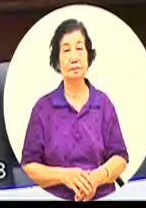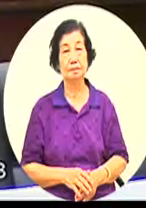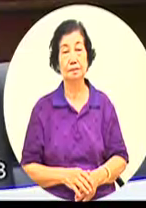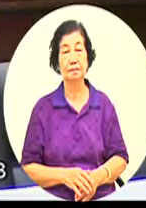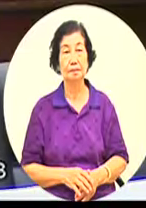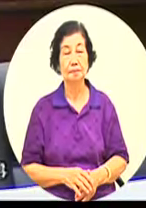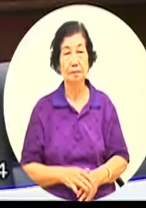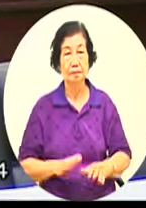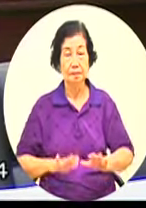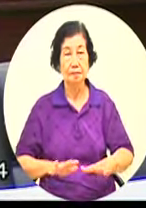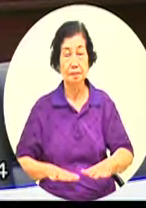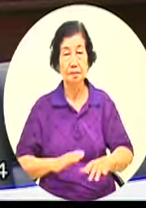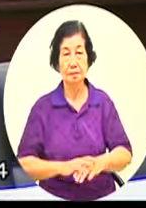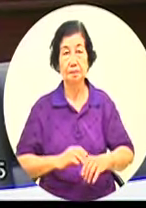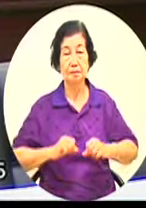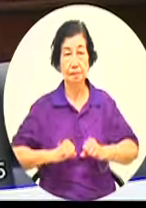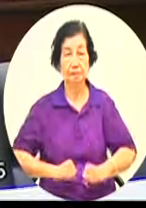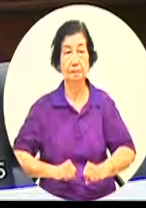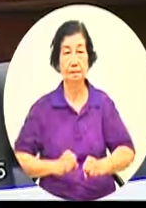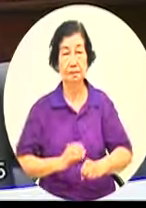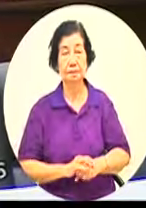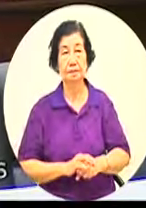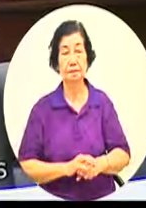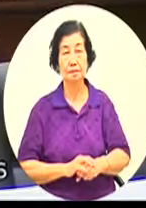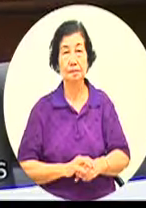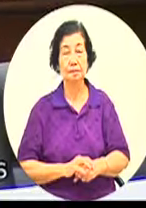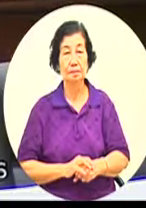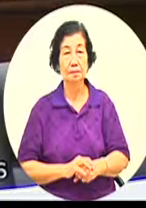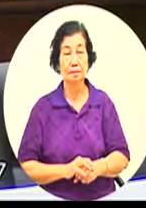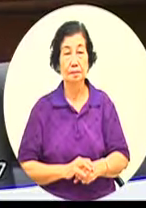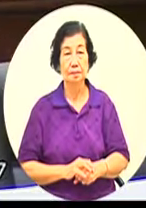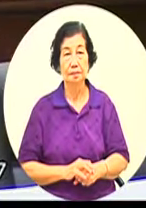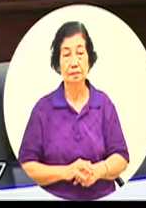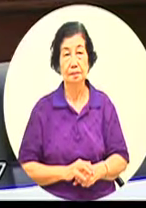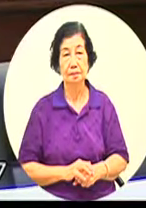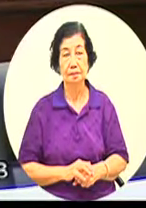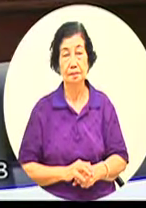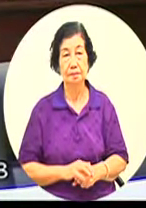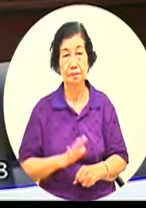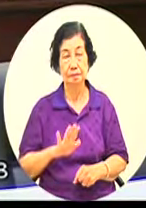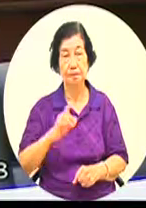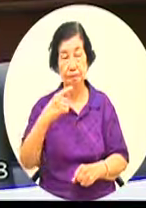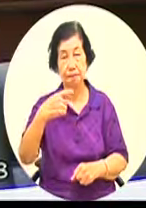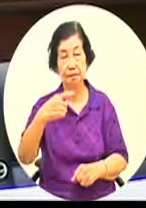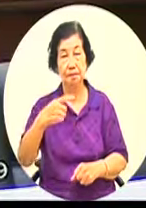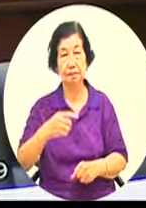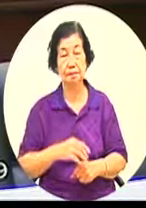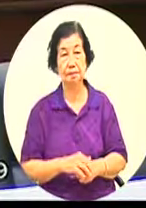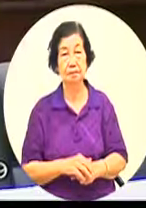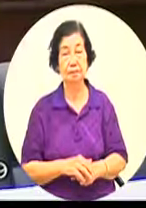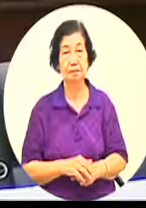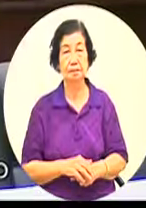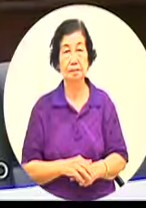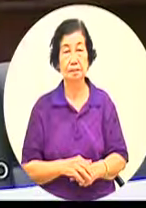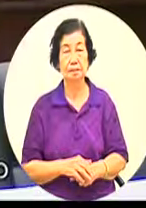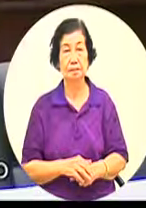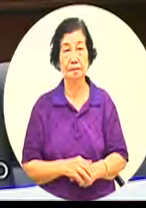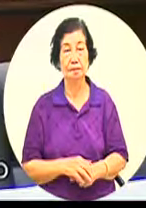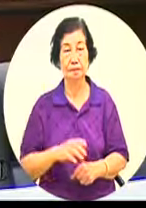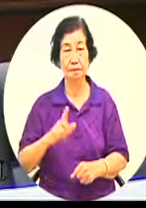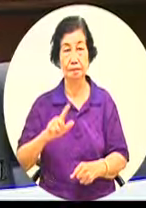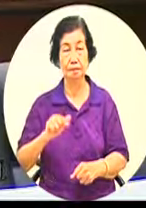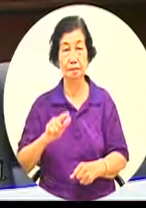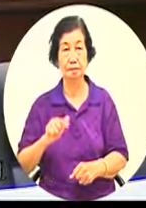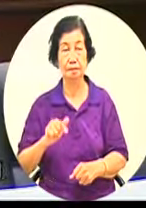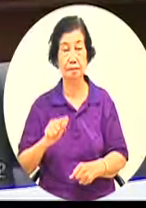促进做到怎么样的程度，但是有一点，好，局长，我总觉得这样的一个老师普